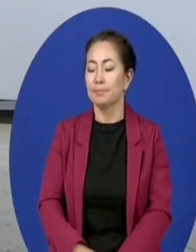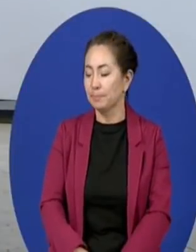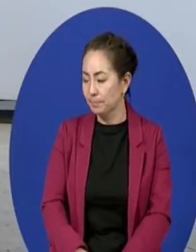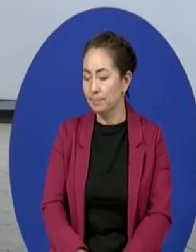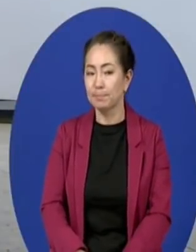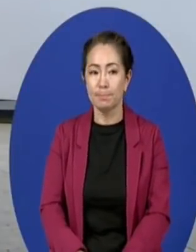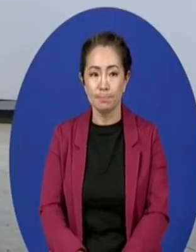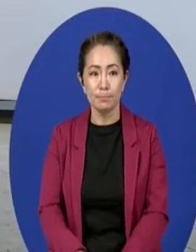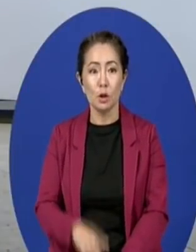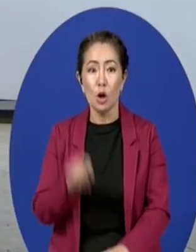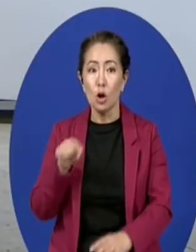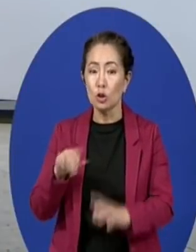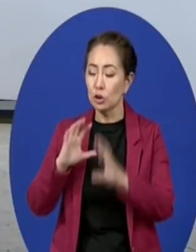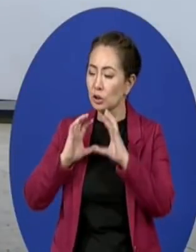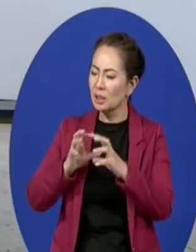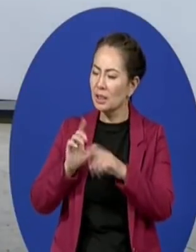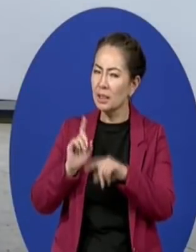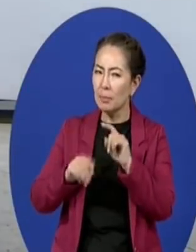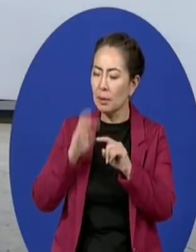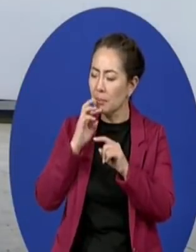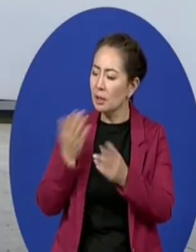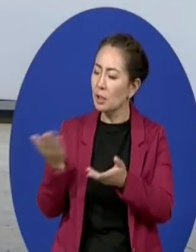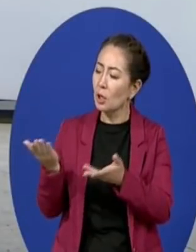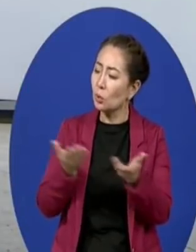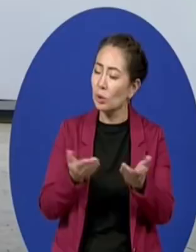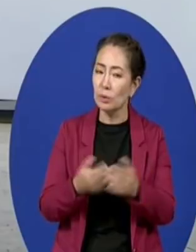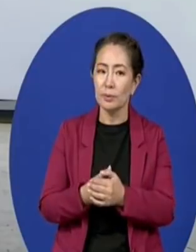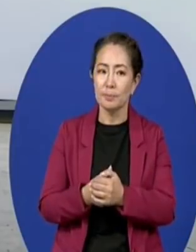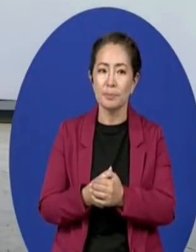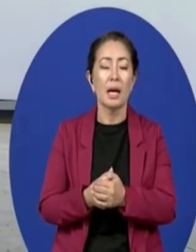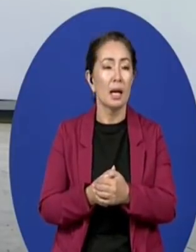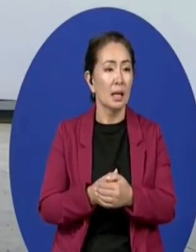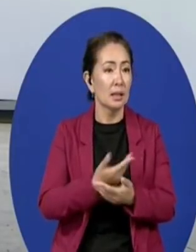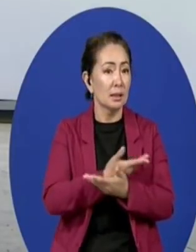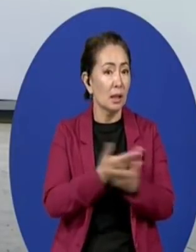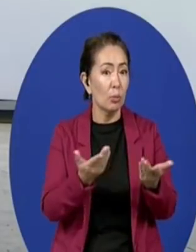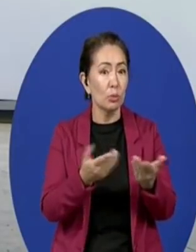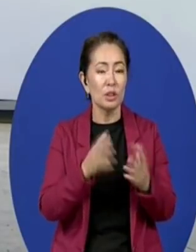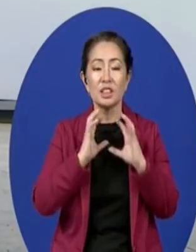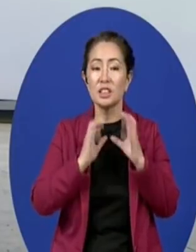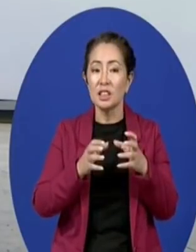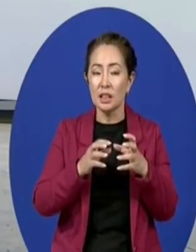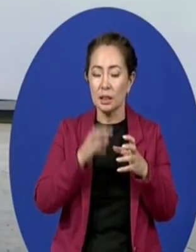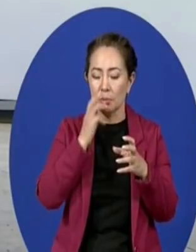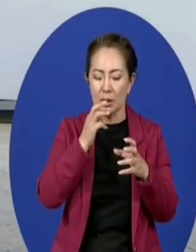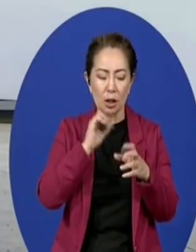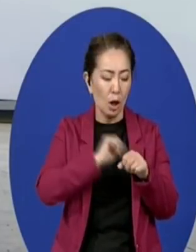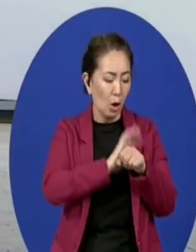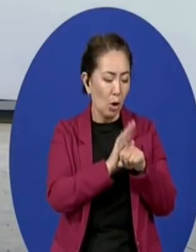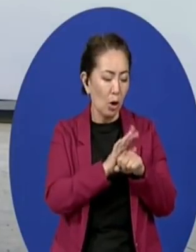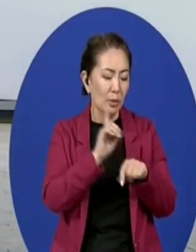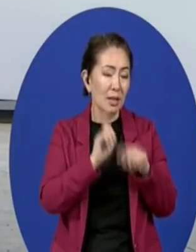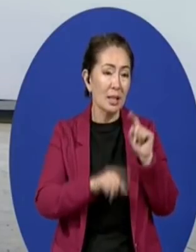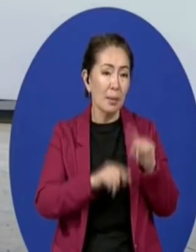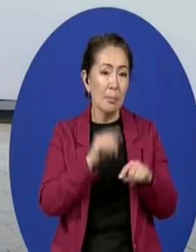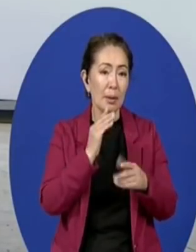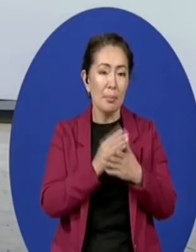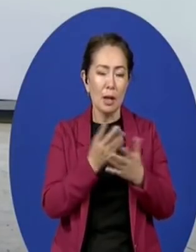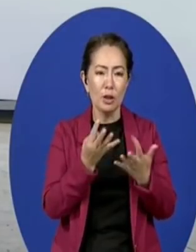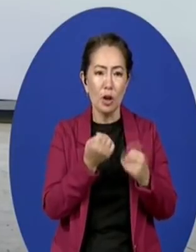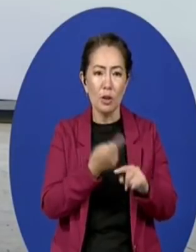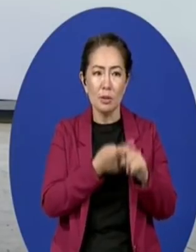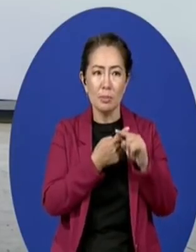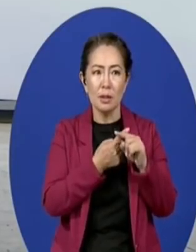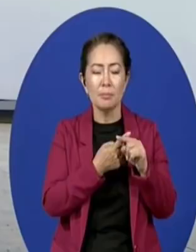мэдүргэ. Өнөөдөр бас дэлхийн технологи орнож байгаа ямар мэдээллээс үзэгчтэй өрөх гэж байна. За үзэгчтэй юу түрүүнд дэлхийн техникийн хэмжээнд коронавирусний халдварын тохиолдлын тоо